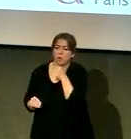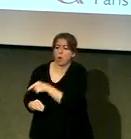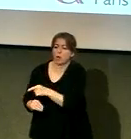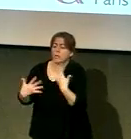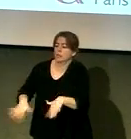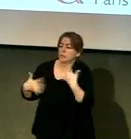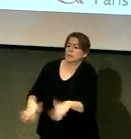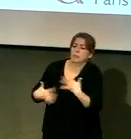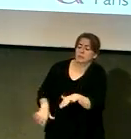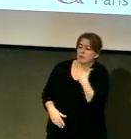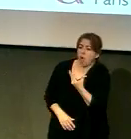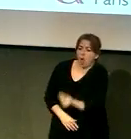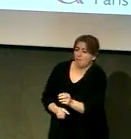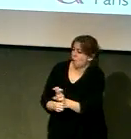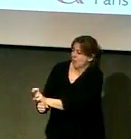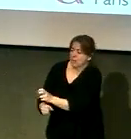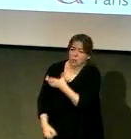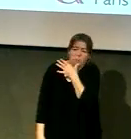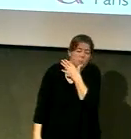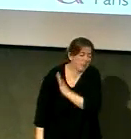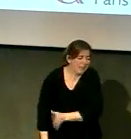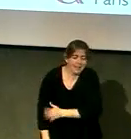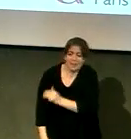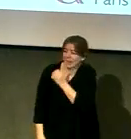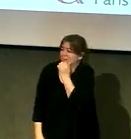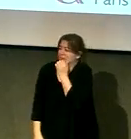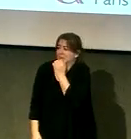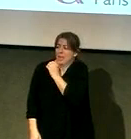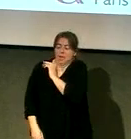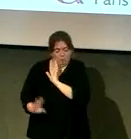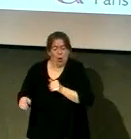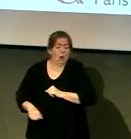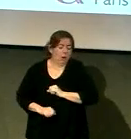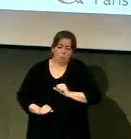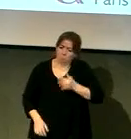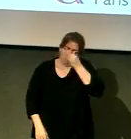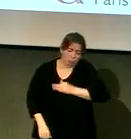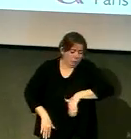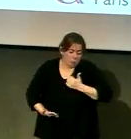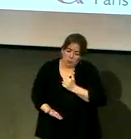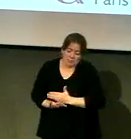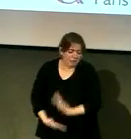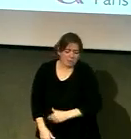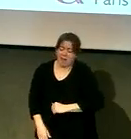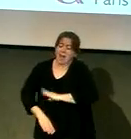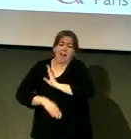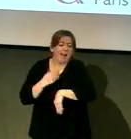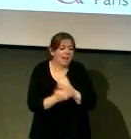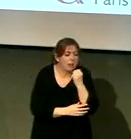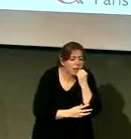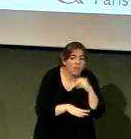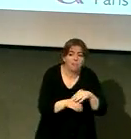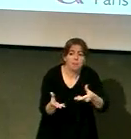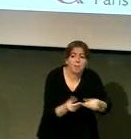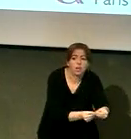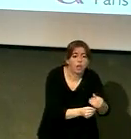pas possible, on peut pas lui laisser son enfant. Et puis on rencontre ces situations très dégradées après la prise en charge où